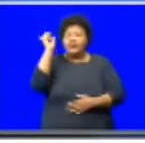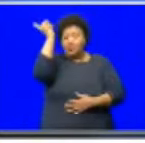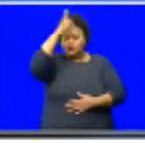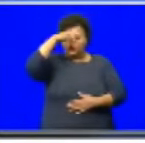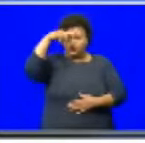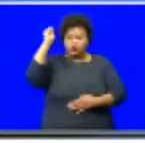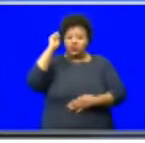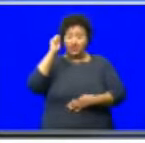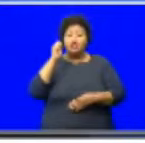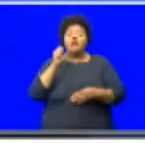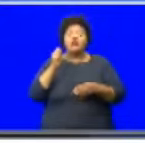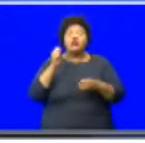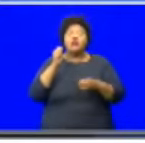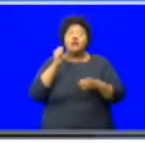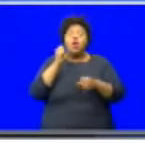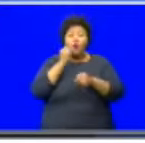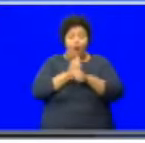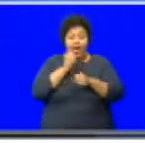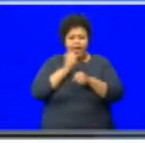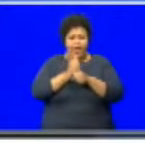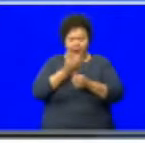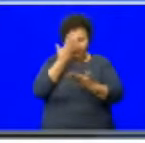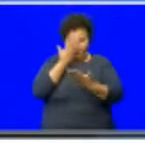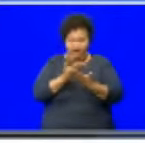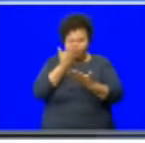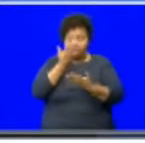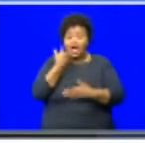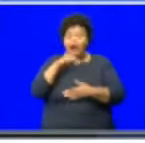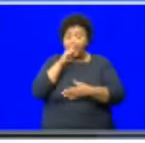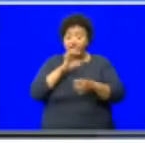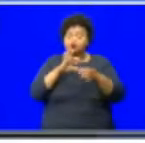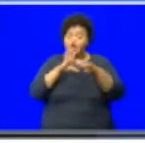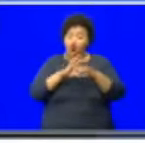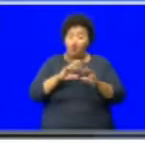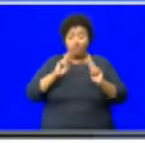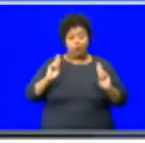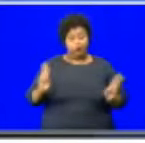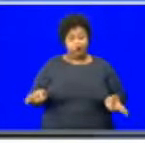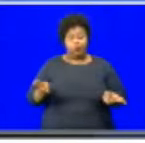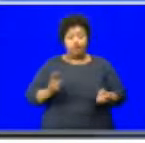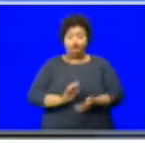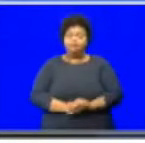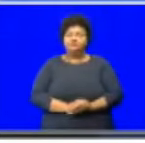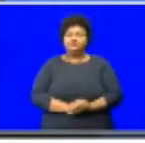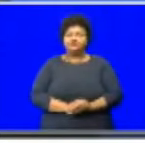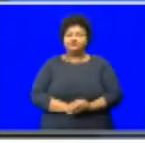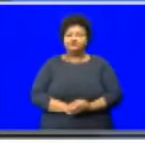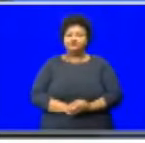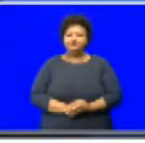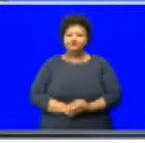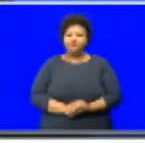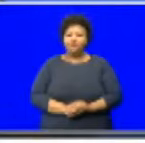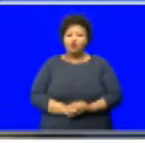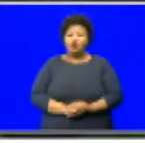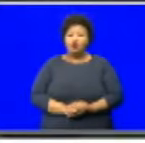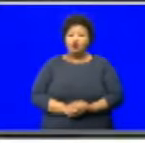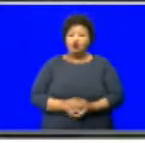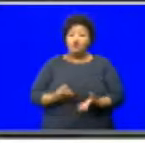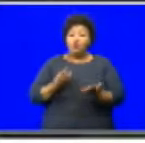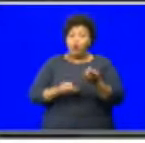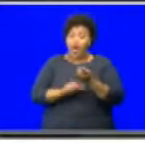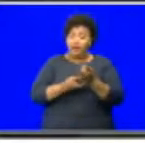lesikuyo. Make counseling sessions a priority. Akube malula kuyothola isito accessibility